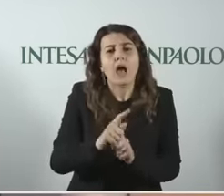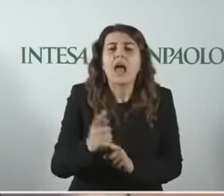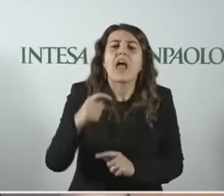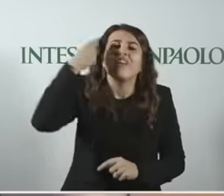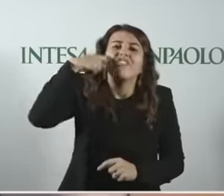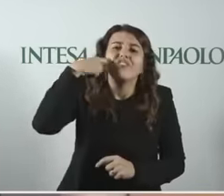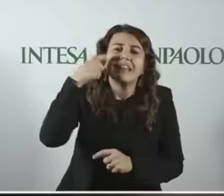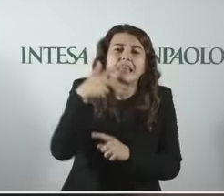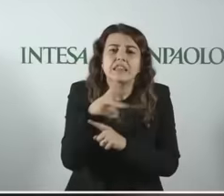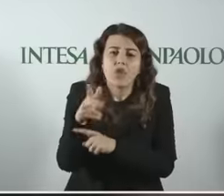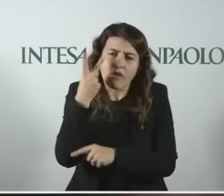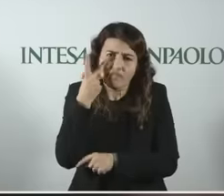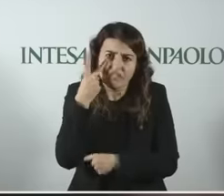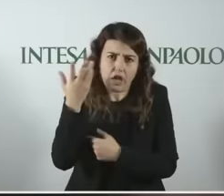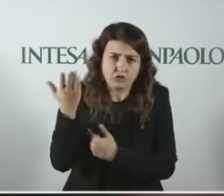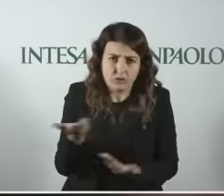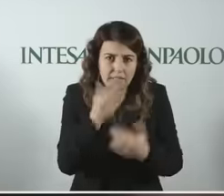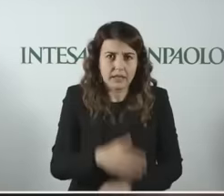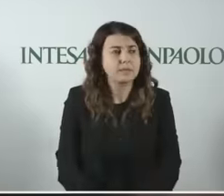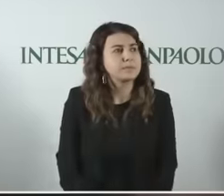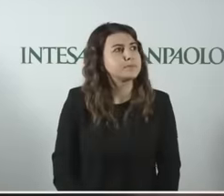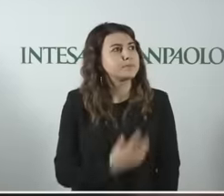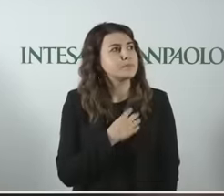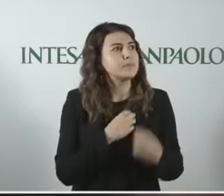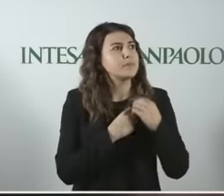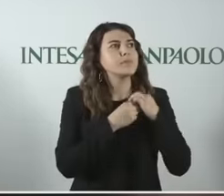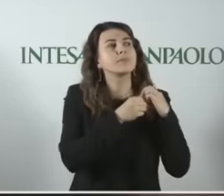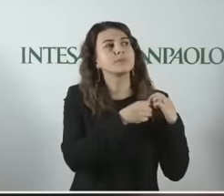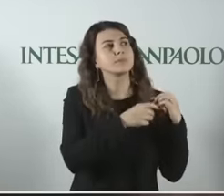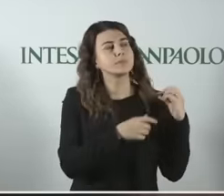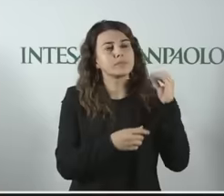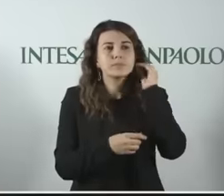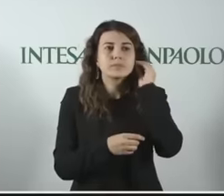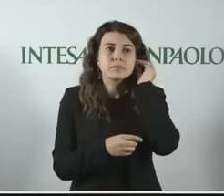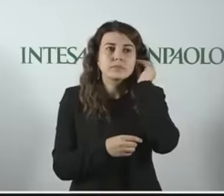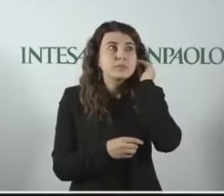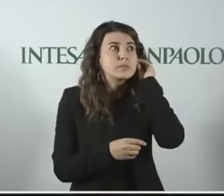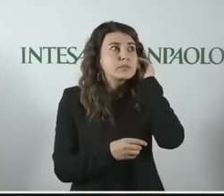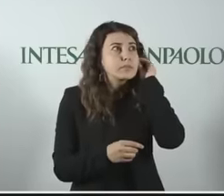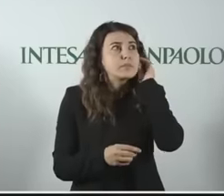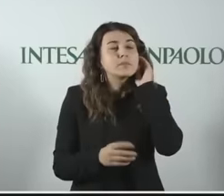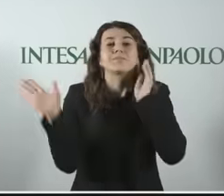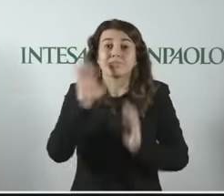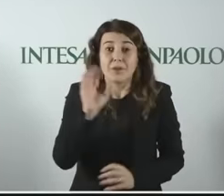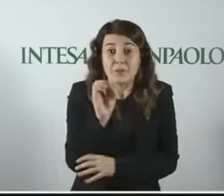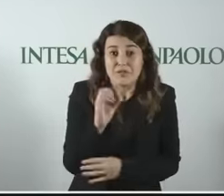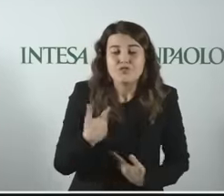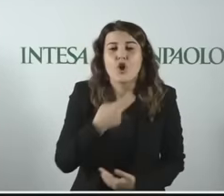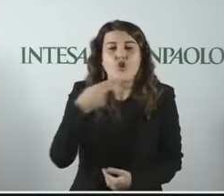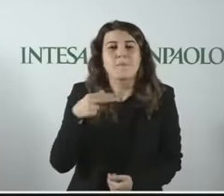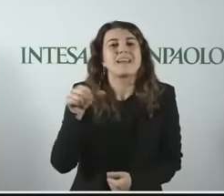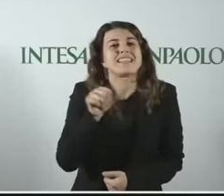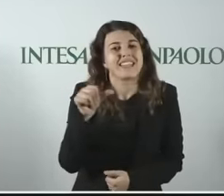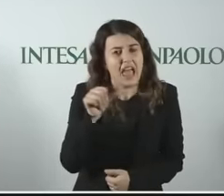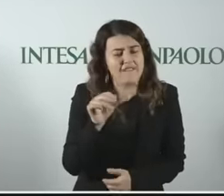un video e glielo faccio vedere lo possiamo vedere qua Salve professore mi chiamo Stefano qualche